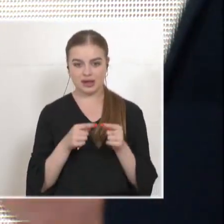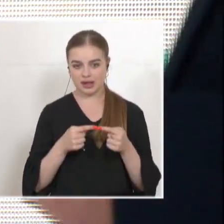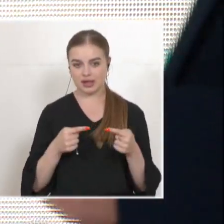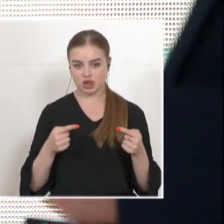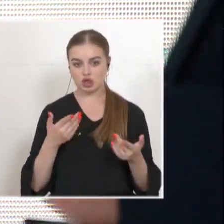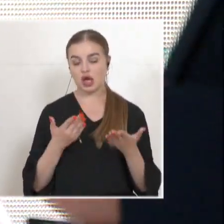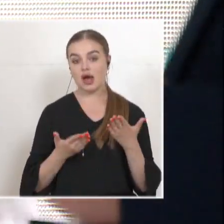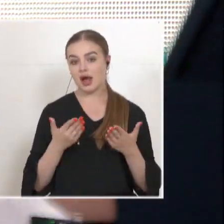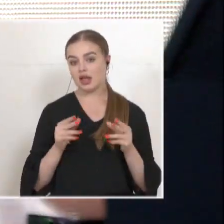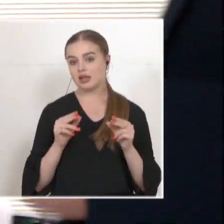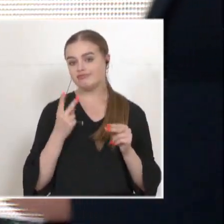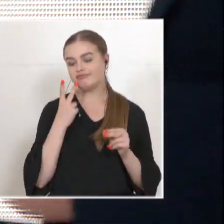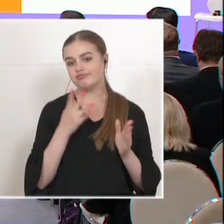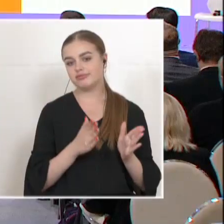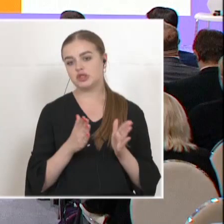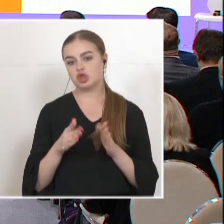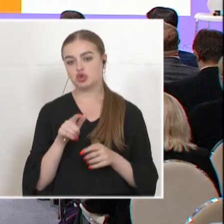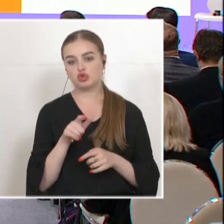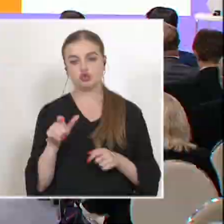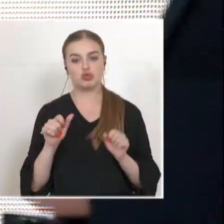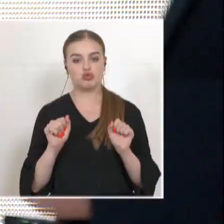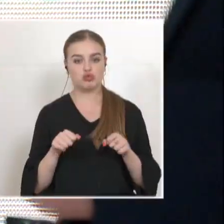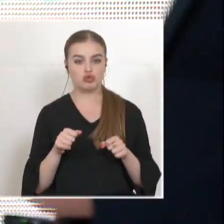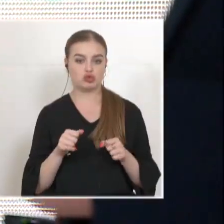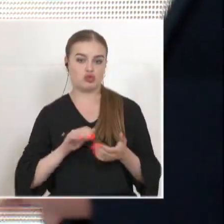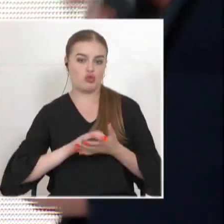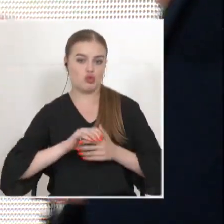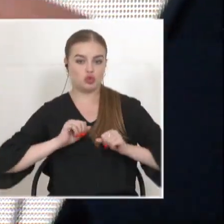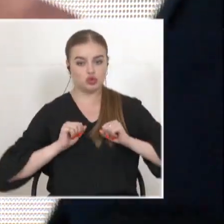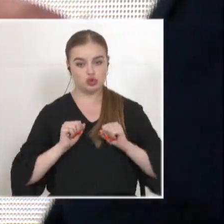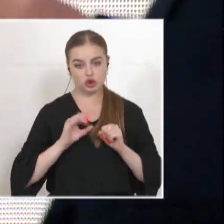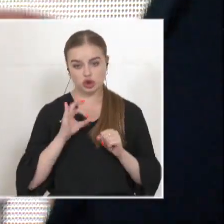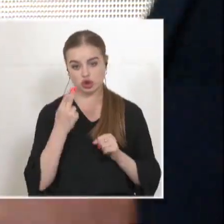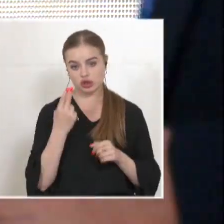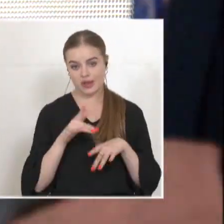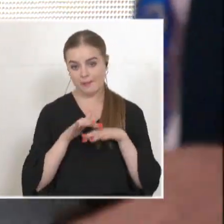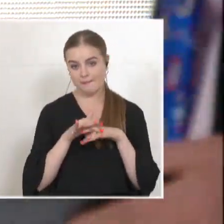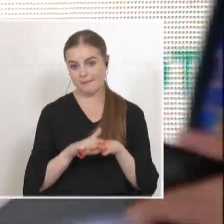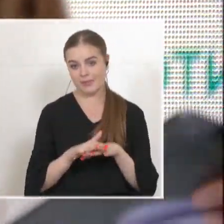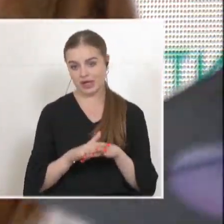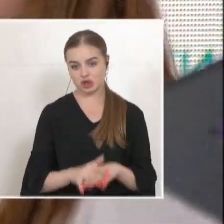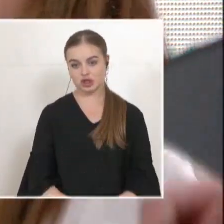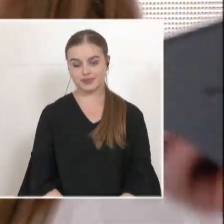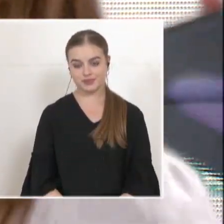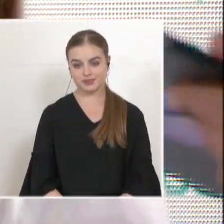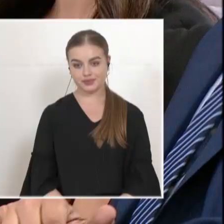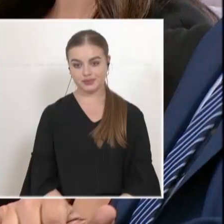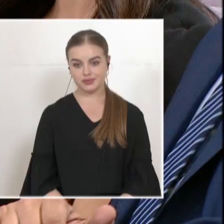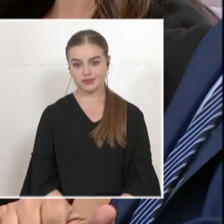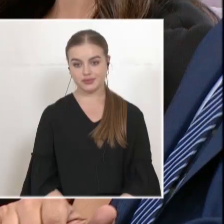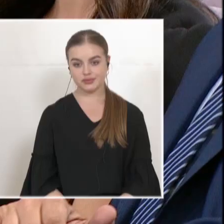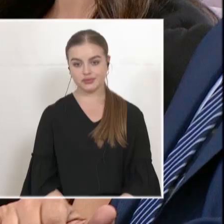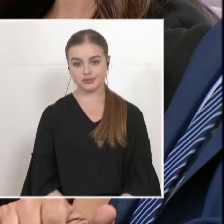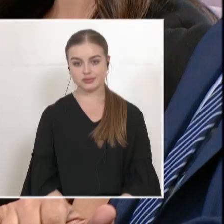Але часто люди можуть подружитися в соціальних мережах.